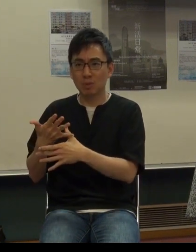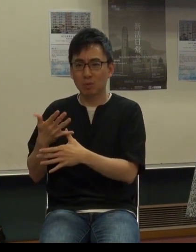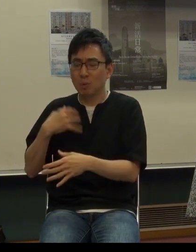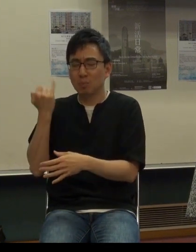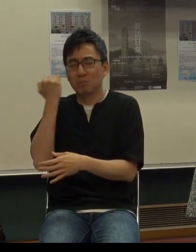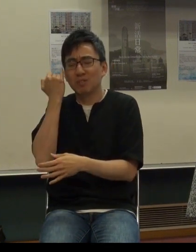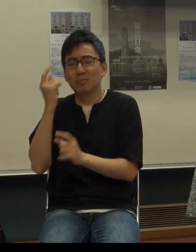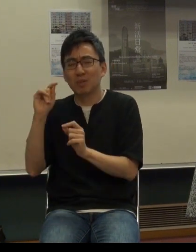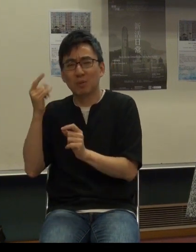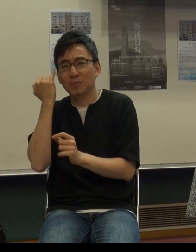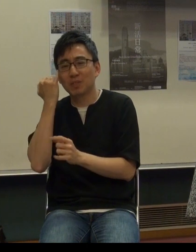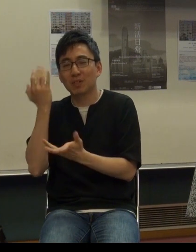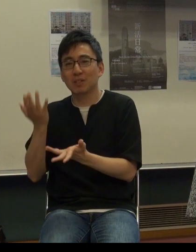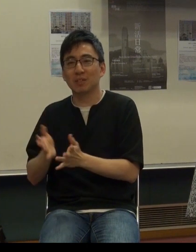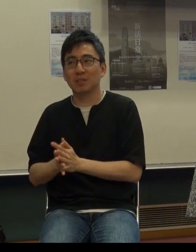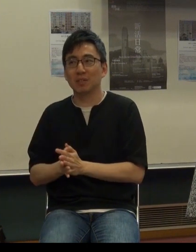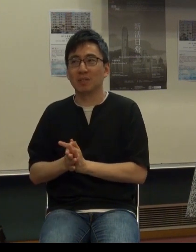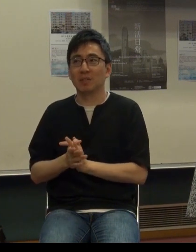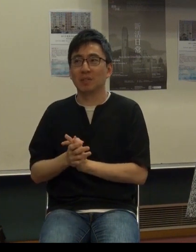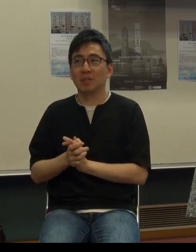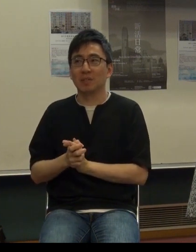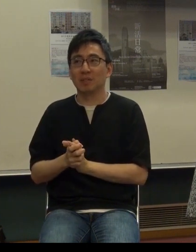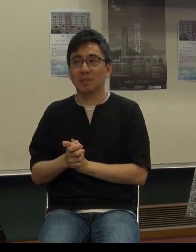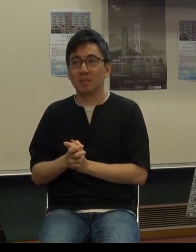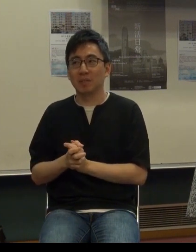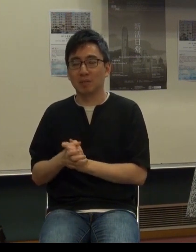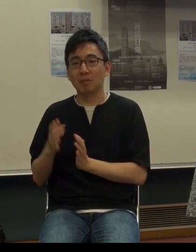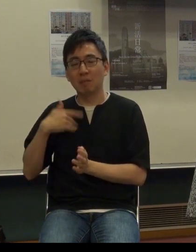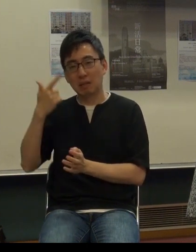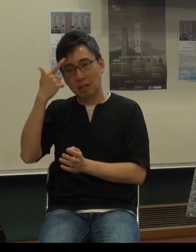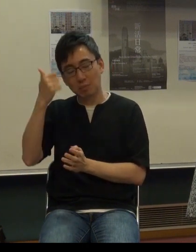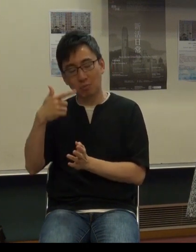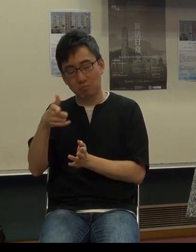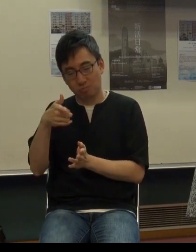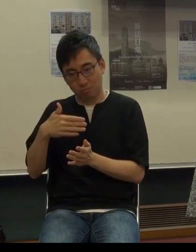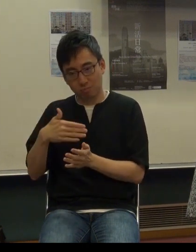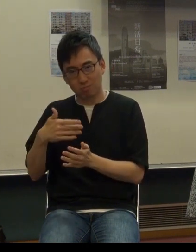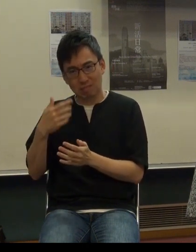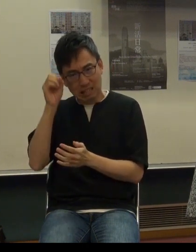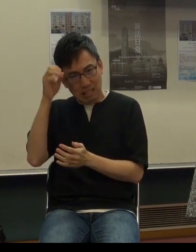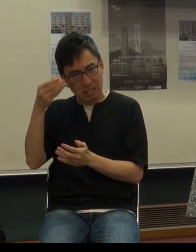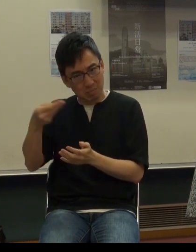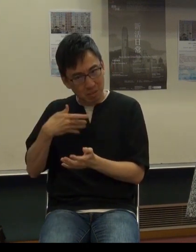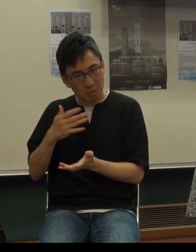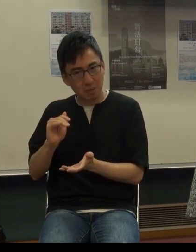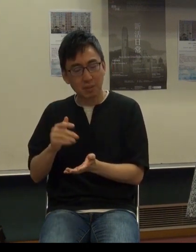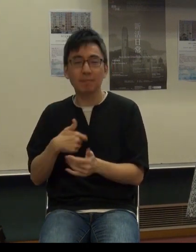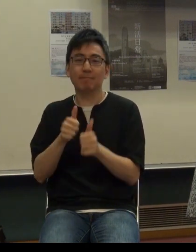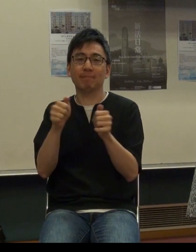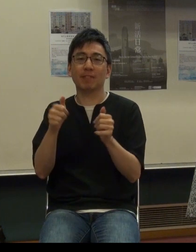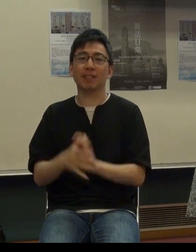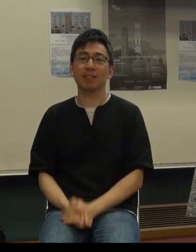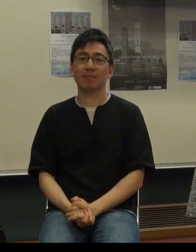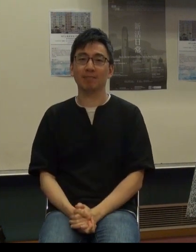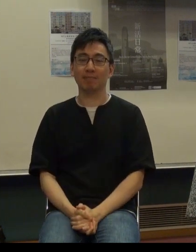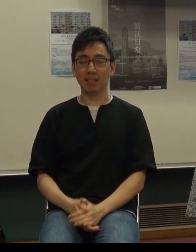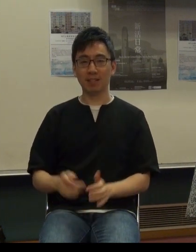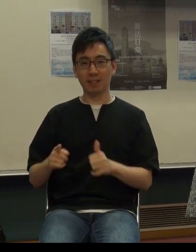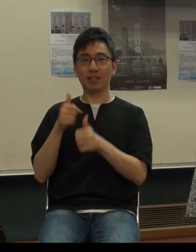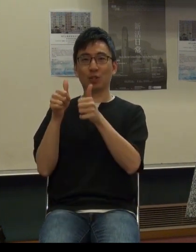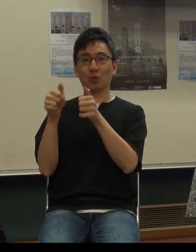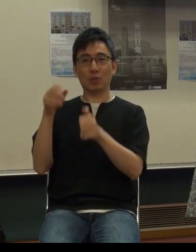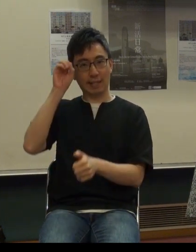不知道是什麼原因、啊、我希望徐教授能夠給一些意見我們，謝謝。 我非多謝